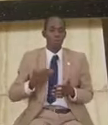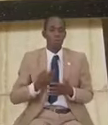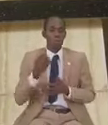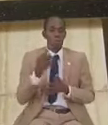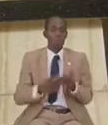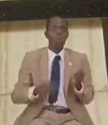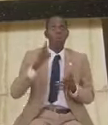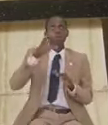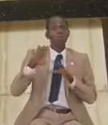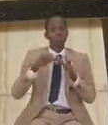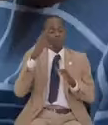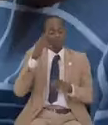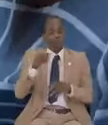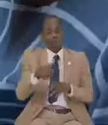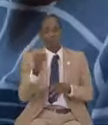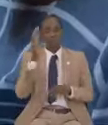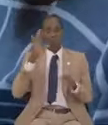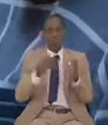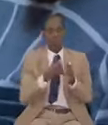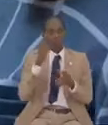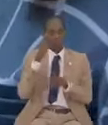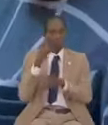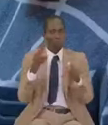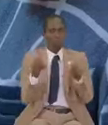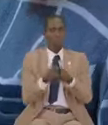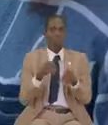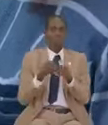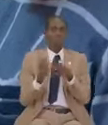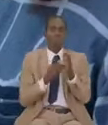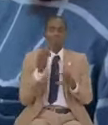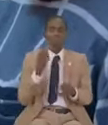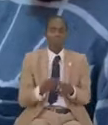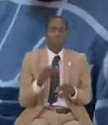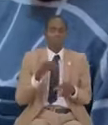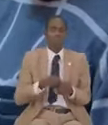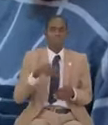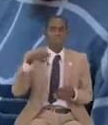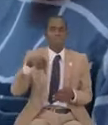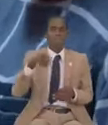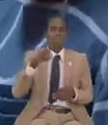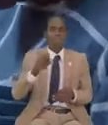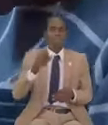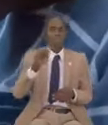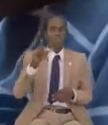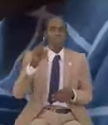le fera pour vous nom de Jésus-Christ alors à ce moment 139